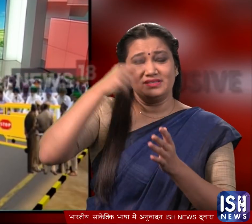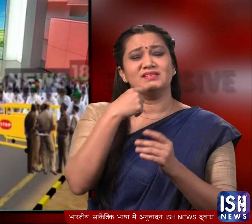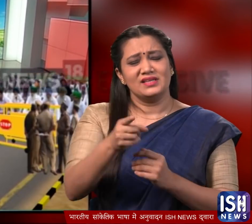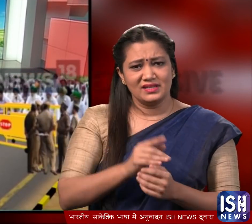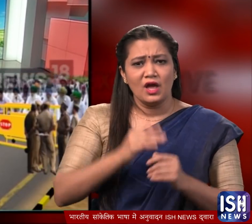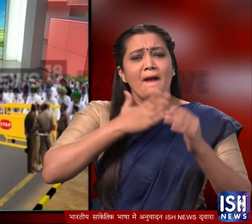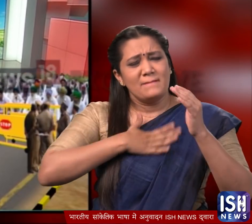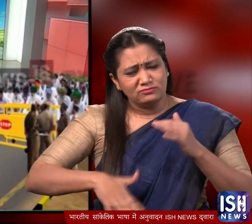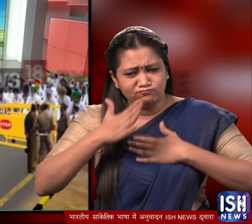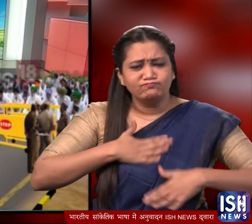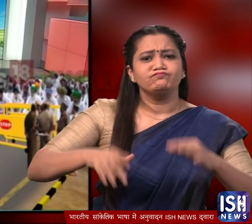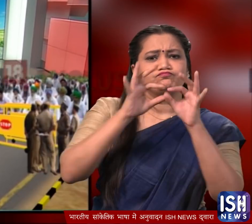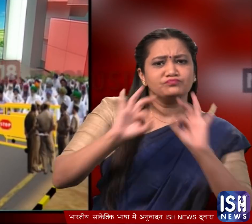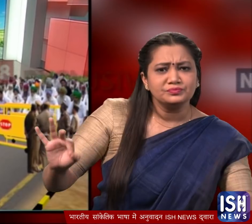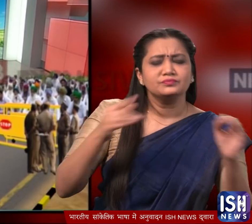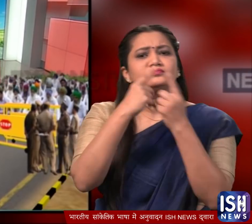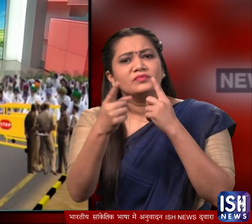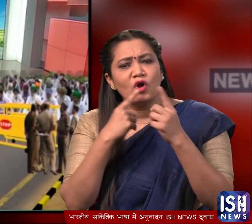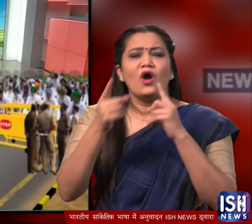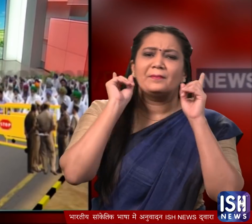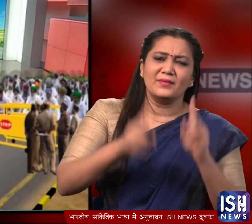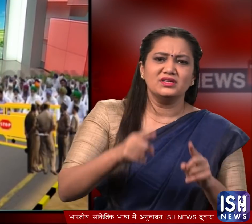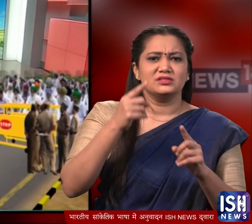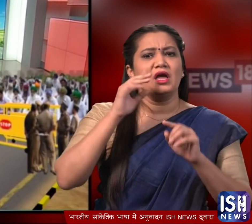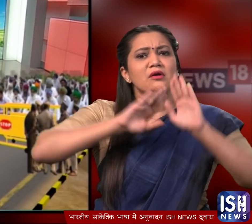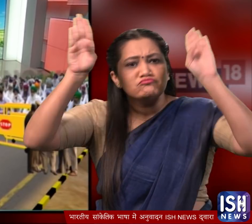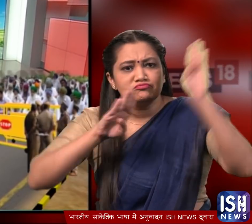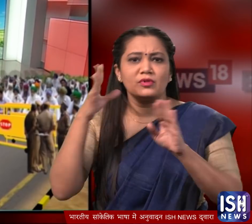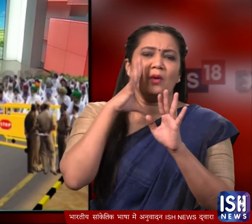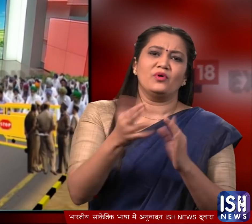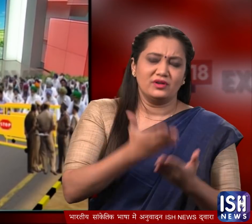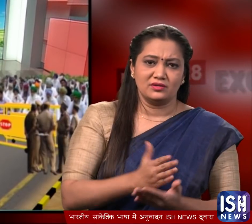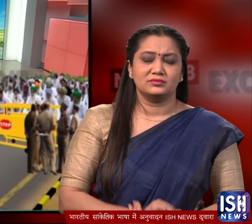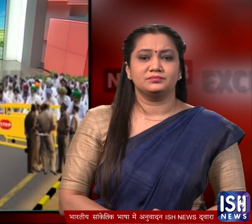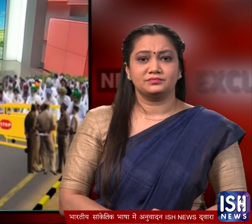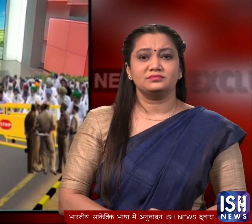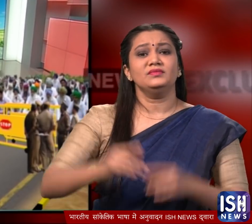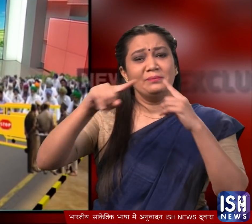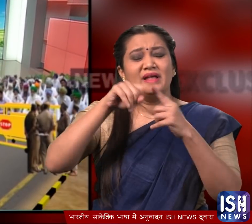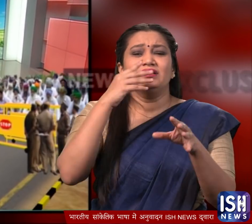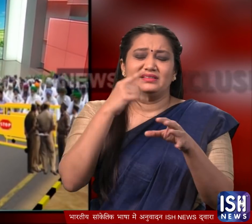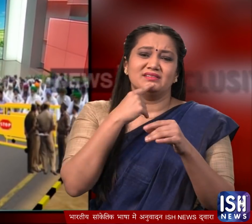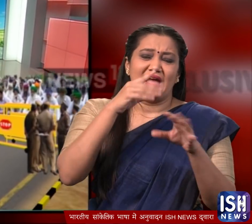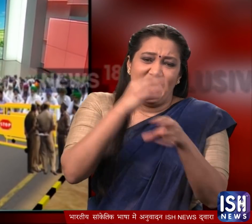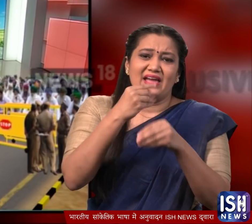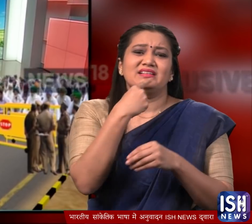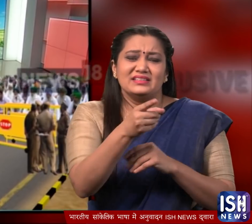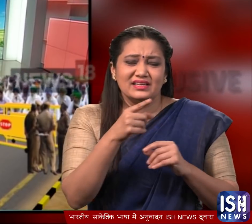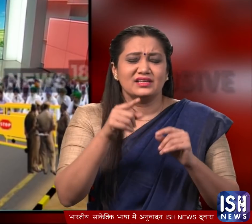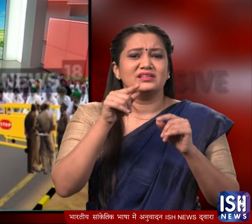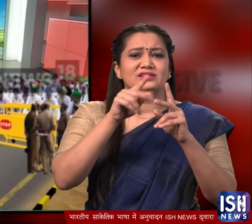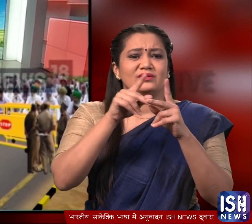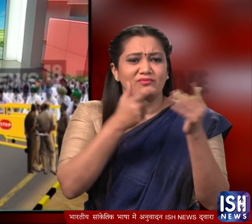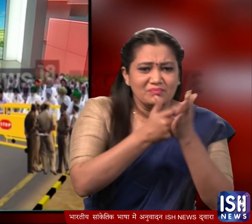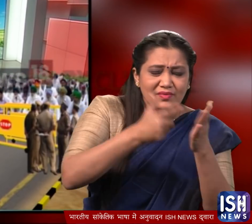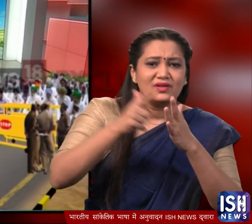कहा गया कि शांतिपूर्ण तरीके से किया जाने वाला आंदोलन लोकतंत्र की पहचान है। साथ ही ये भी सुझाव दिया गया कि किसानों और